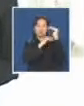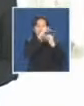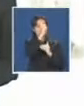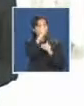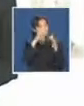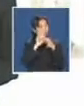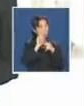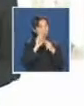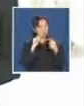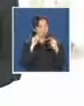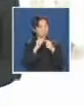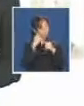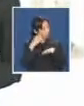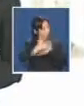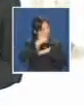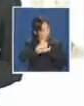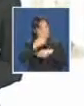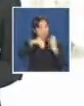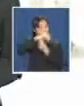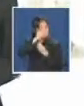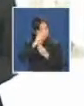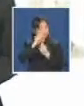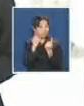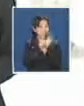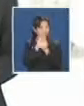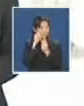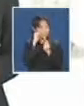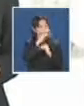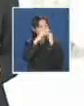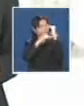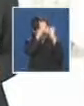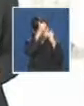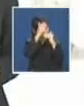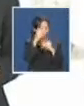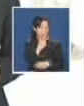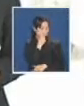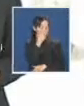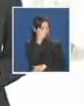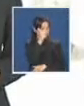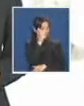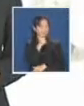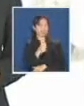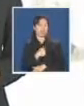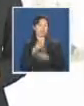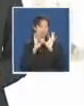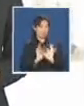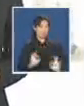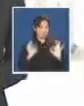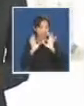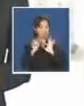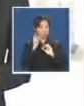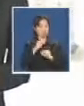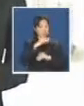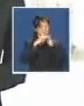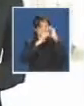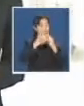ทางด้านของมิติการเมืองเศรษฐกิจสังคมนะครับอย่างข้าวกระโดดดูสิมากยิ่งขึ้นและที่สำคัญที่สุดจะต้องยั่ง